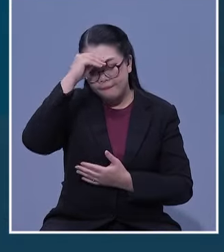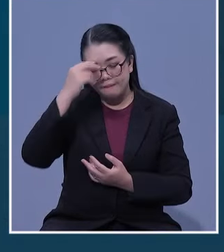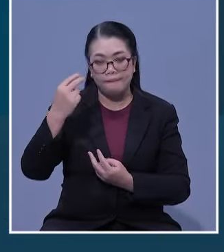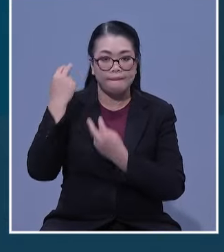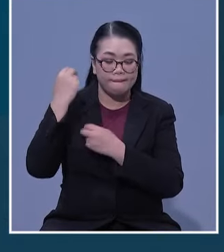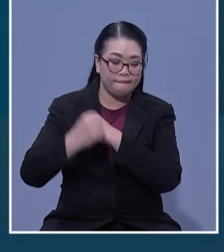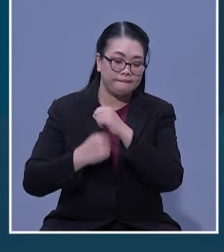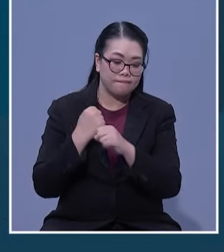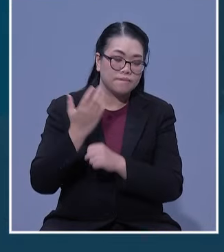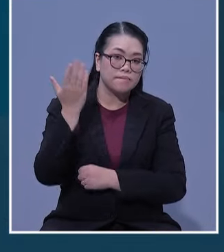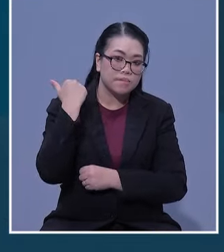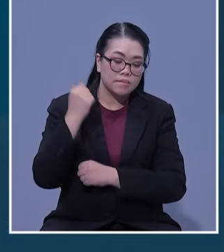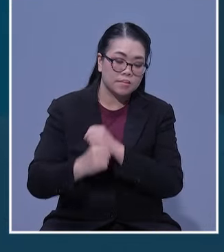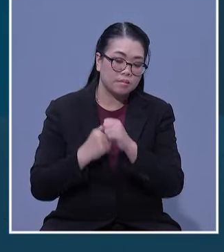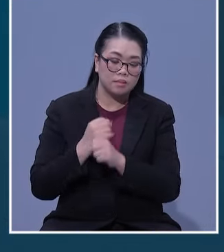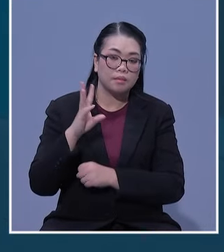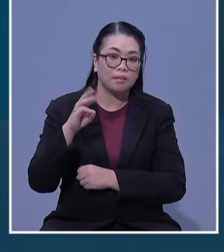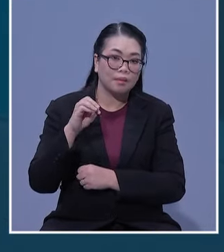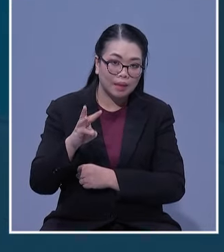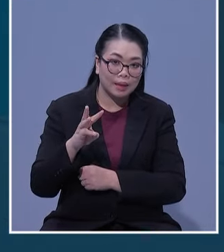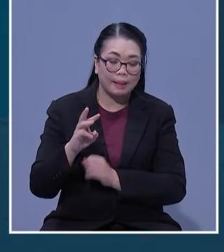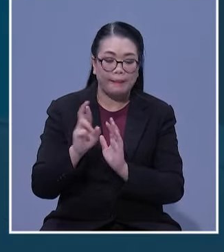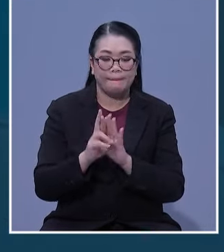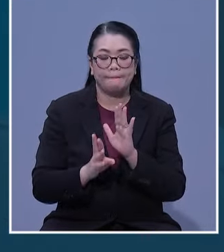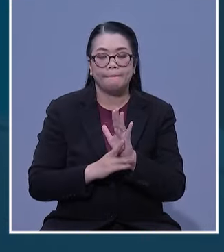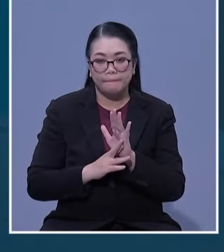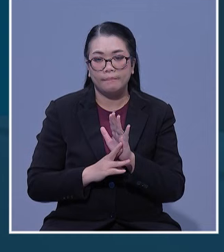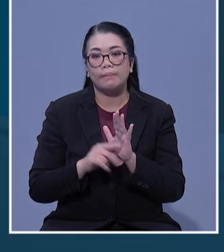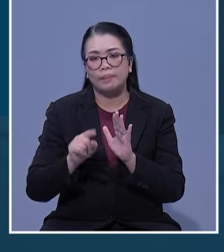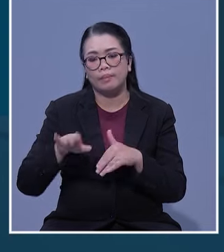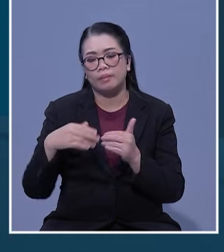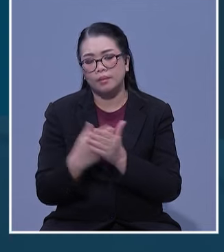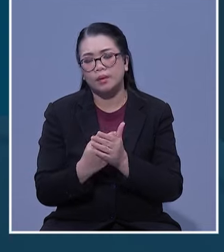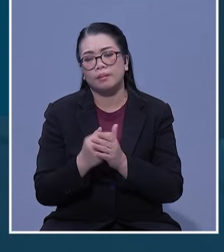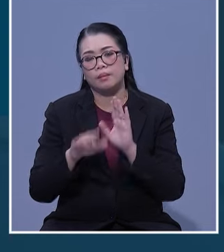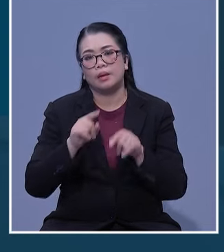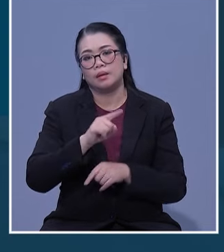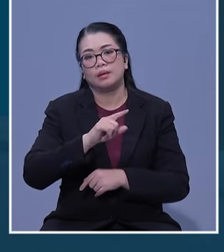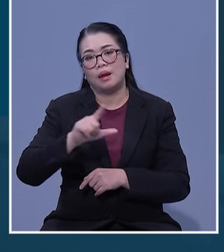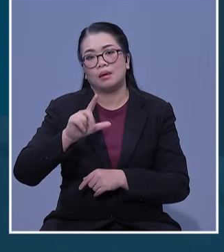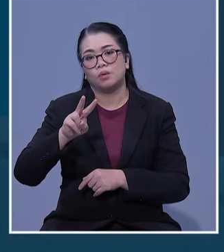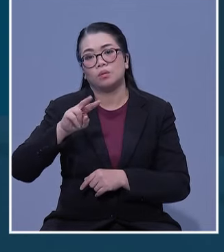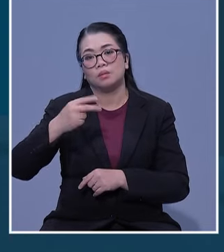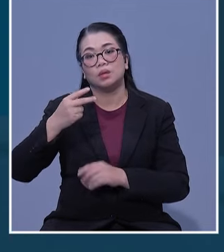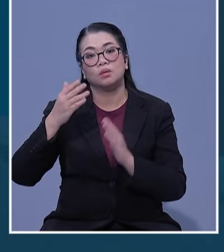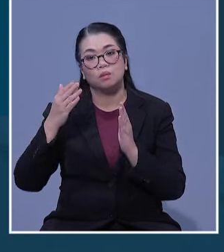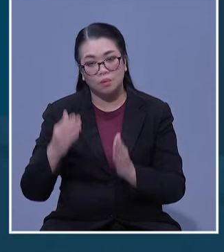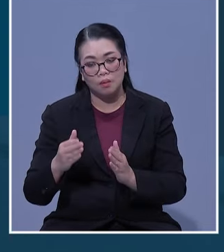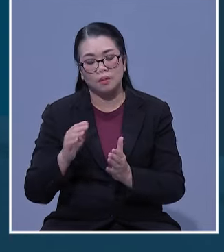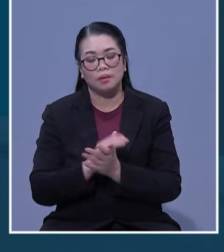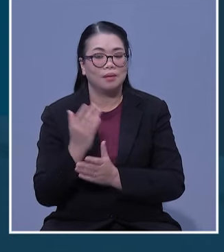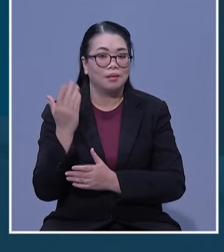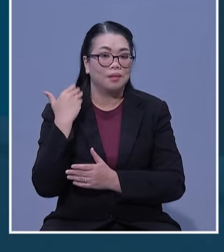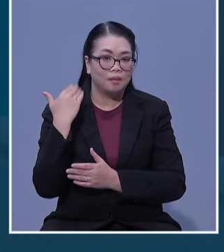กลับไปปีที่แล้วปี 66นะครับมีเด็กออกจากระบบการศึกษากลางคันเนี่ยประมาณซัก 1ล้านกับอีก 20,000กว่าคนใน